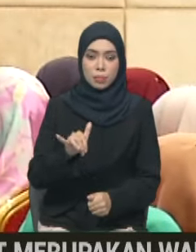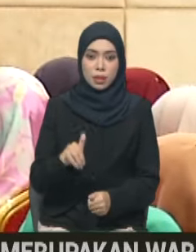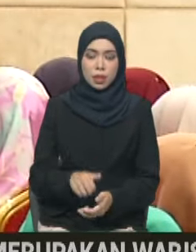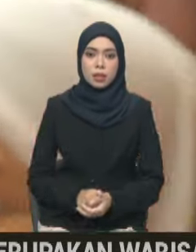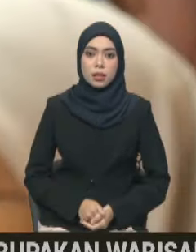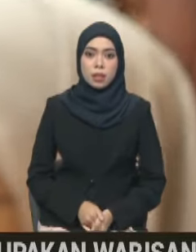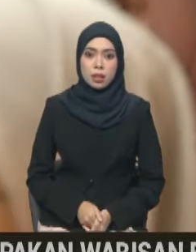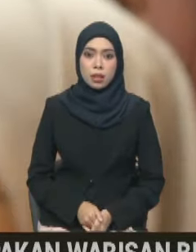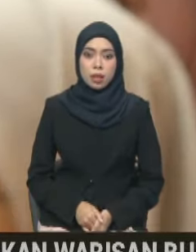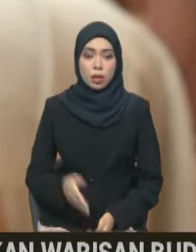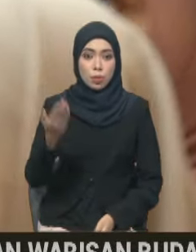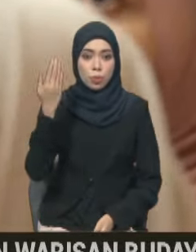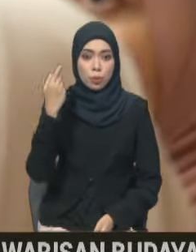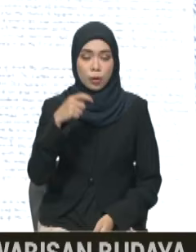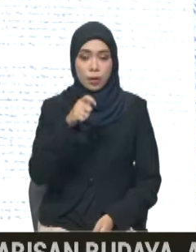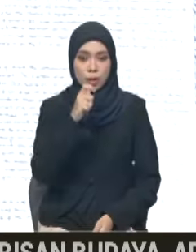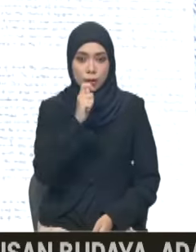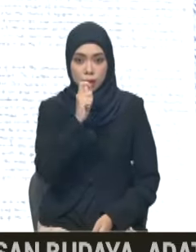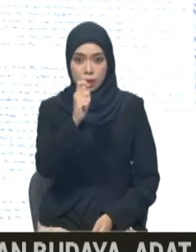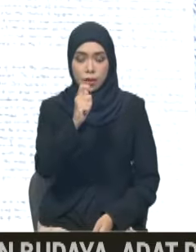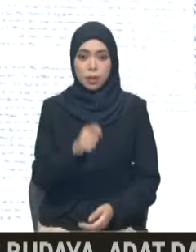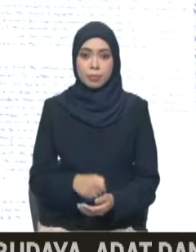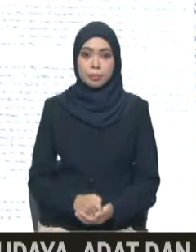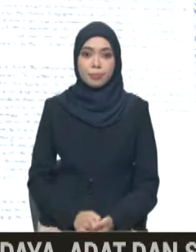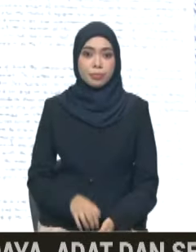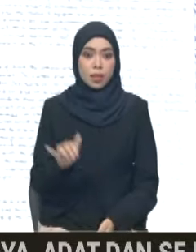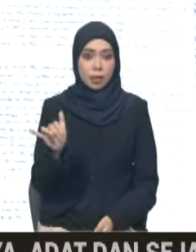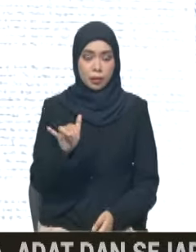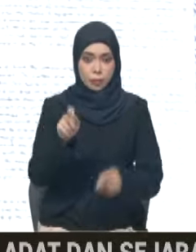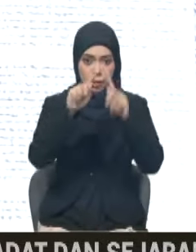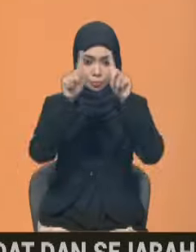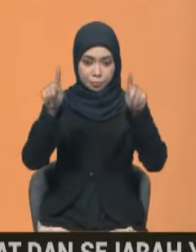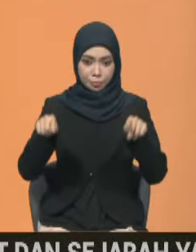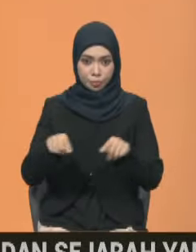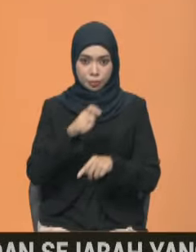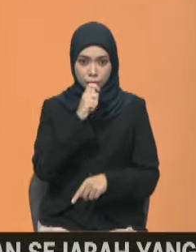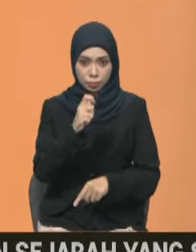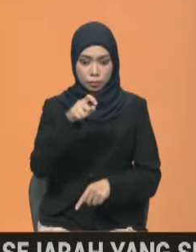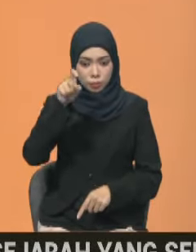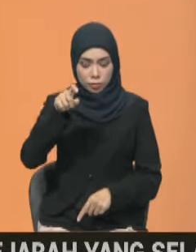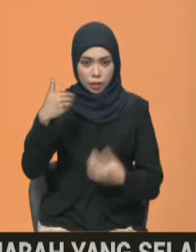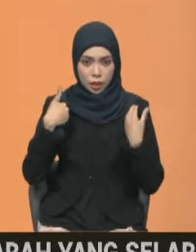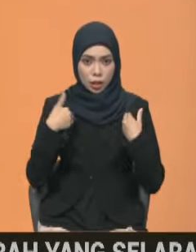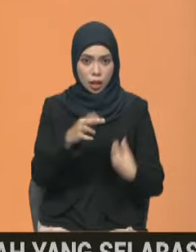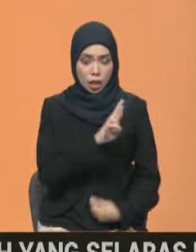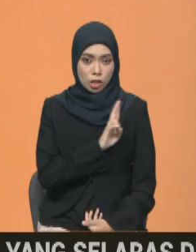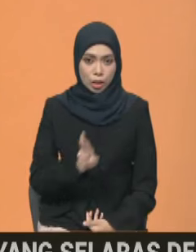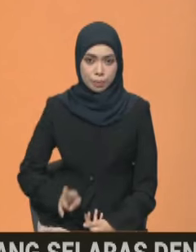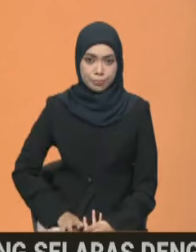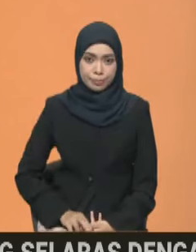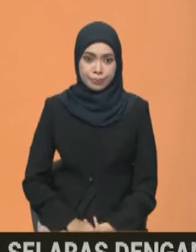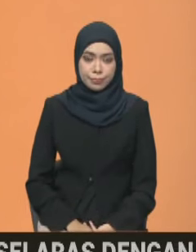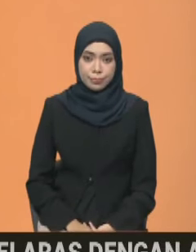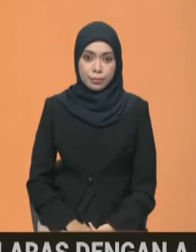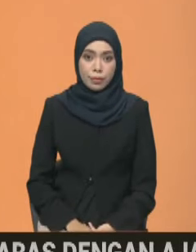kemerdekaan yang dititahkan oleh Kebawah Duli Yang Maha Mulia. Itu ditawarkanlah konsep ini kepada